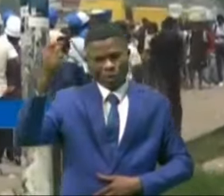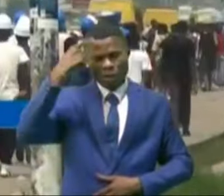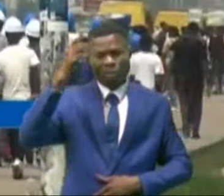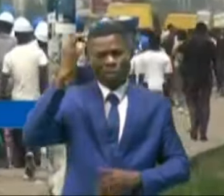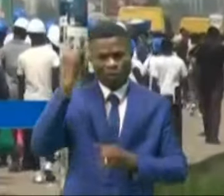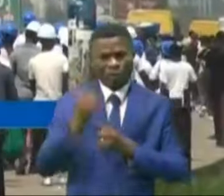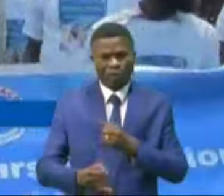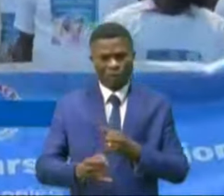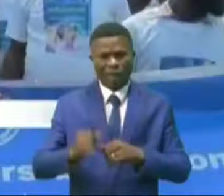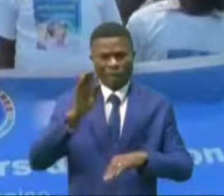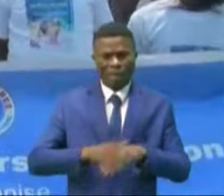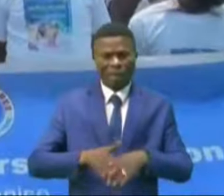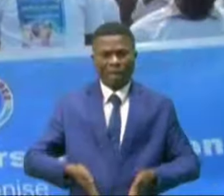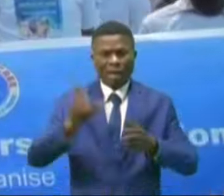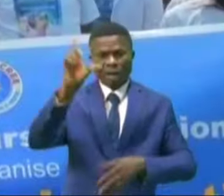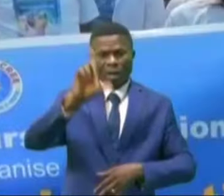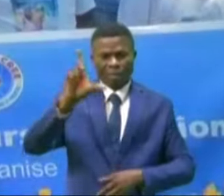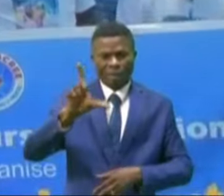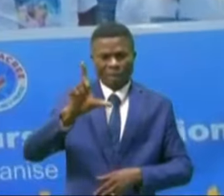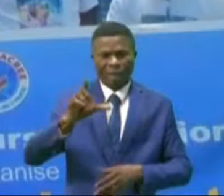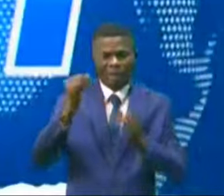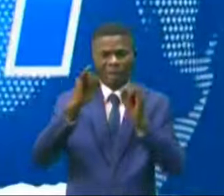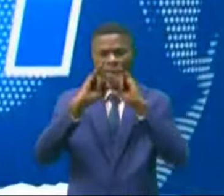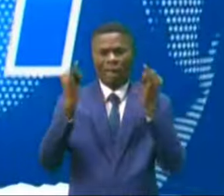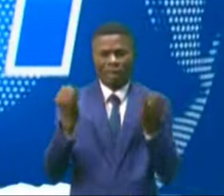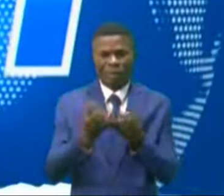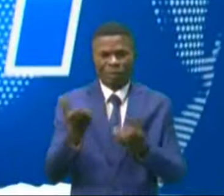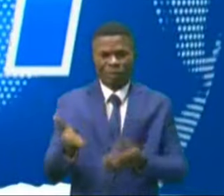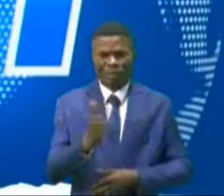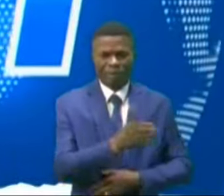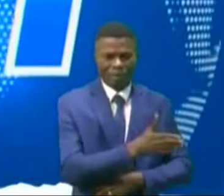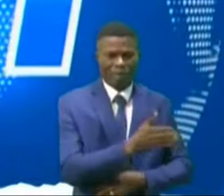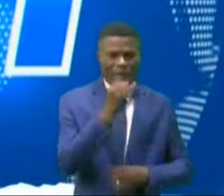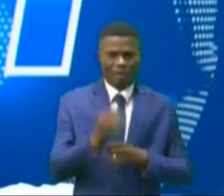à la première rue limitée industrielle.